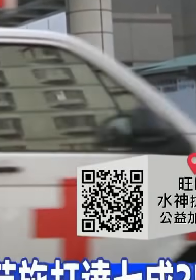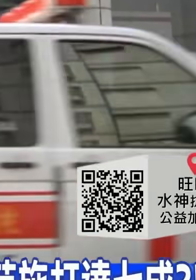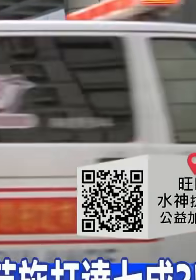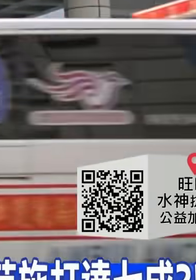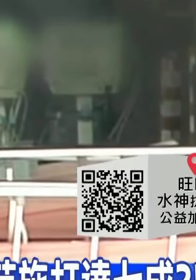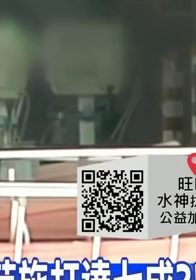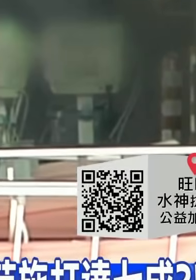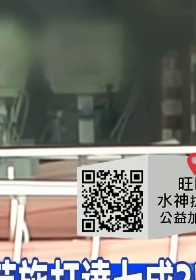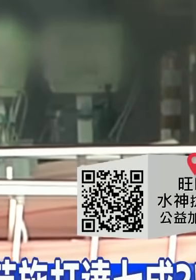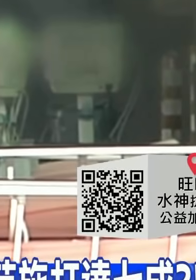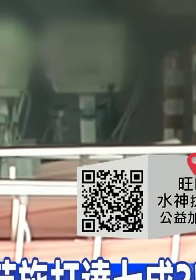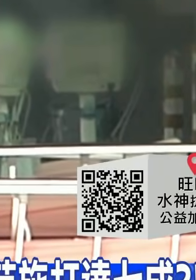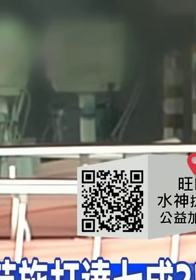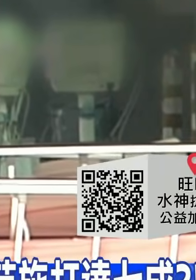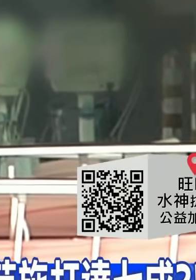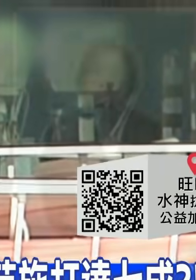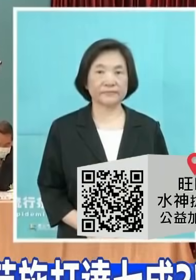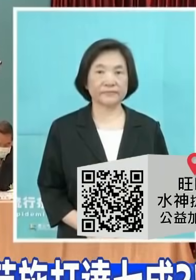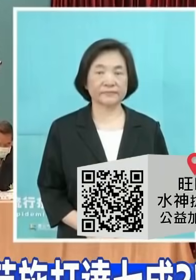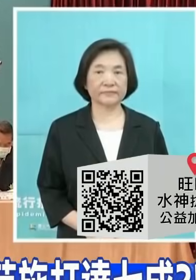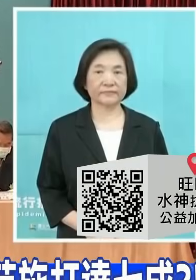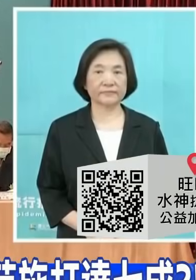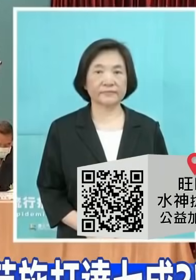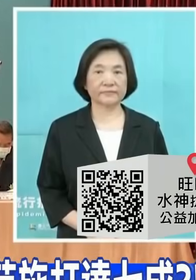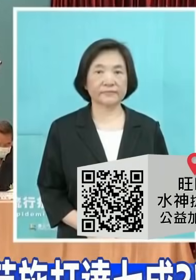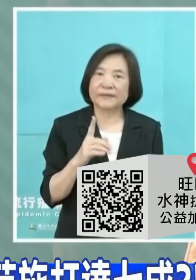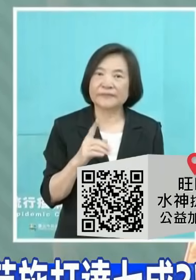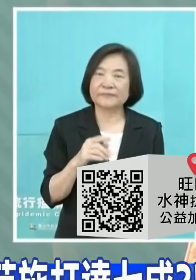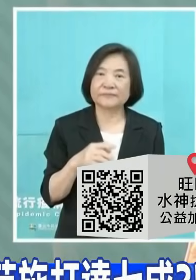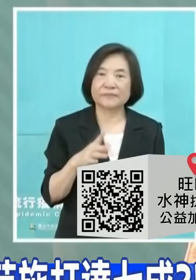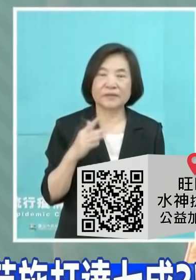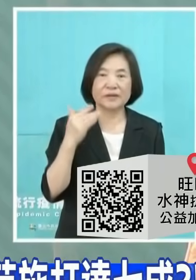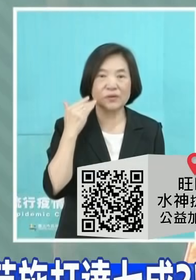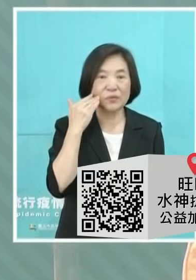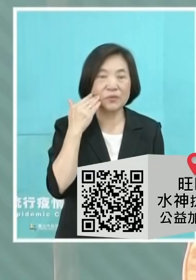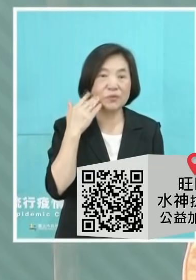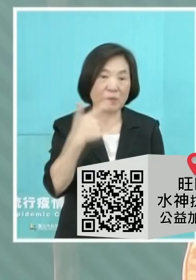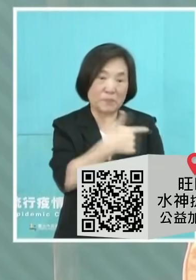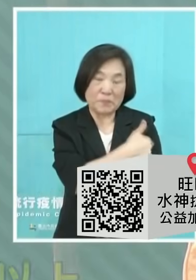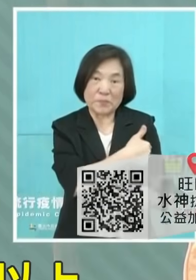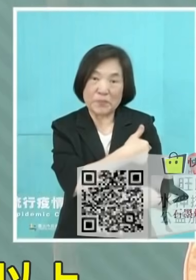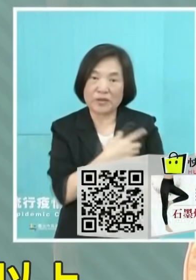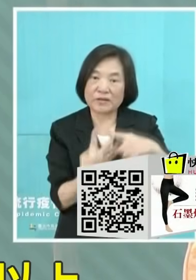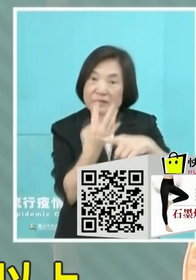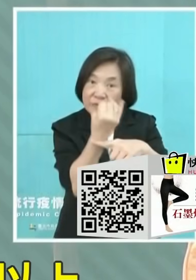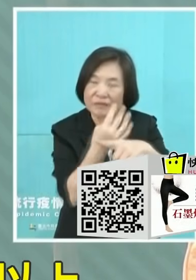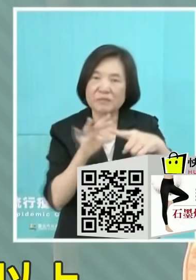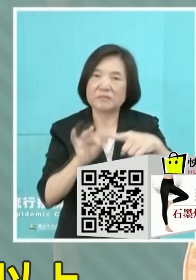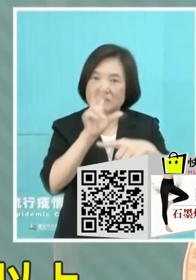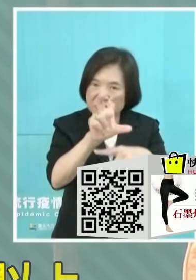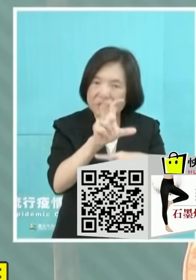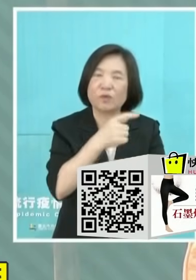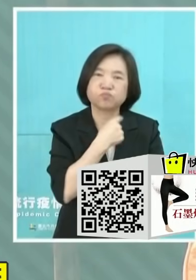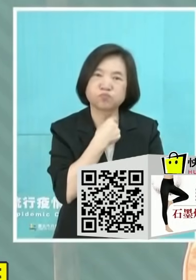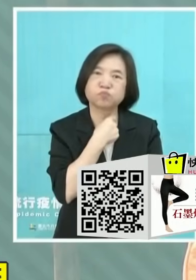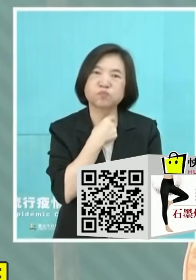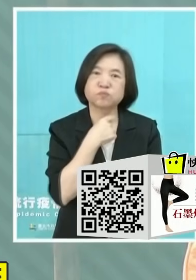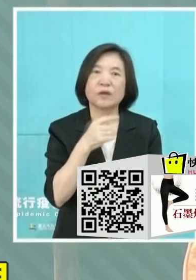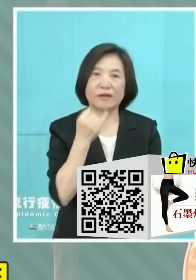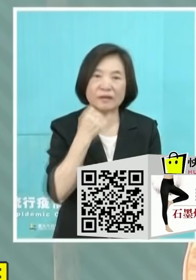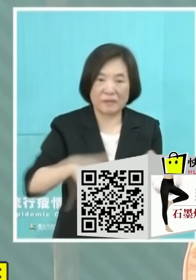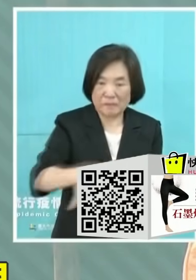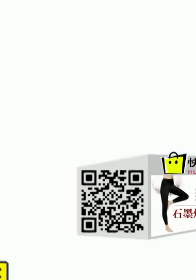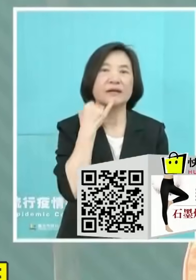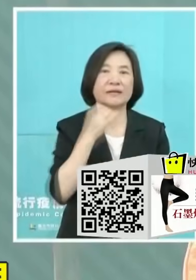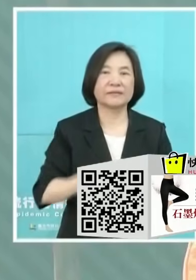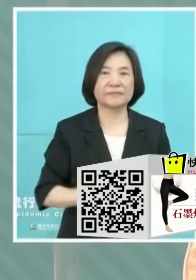全台升三级警戒，到底何时才能解封？柯文哲给了答案。 覆盖率你知道就是大概还是要70%的以上才有群体